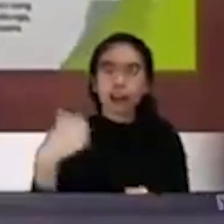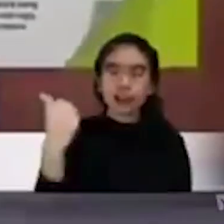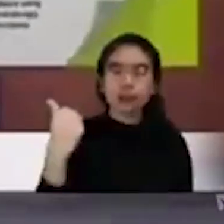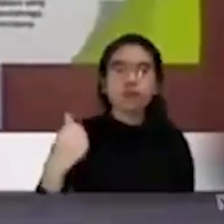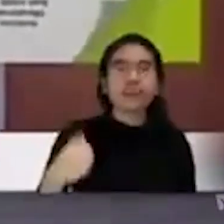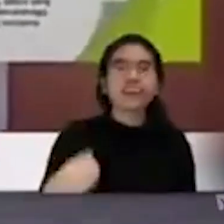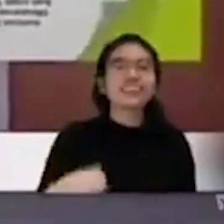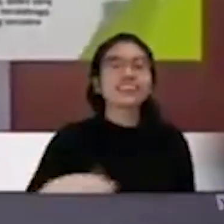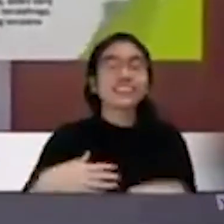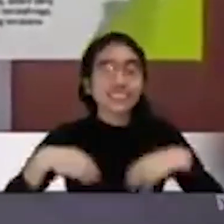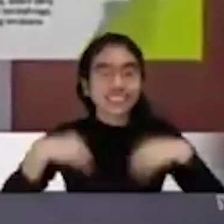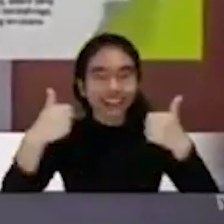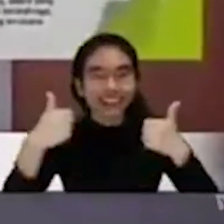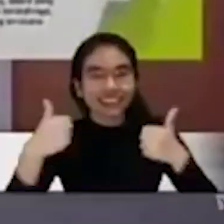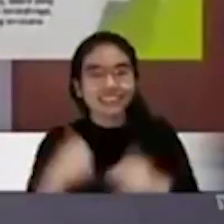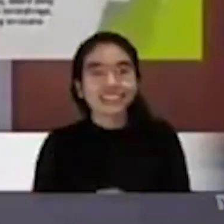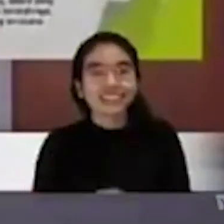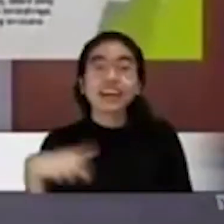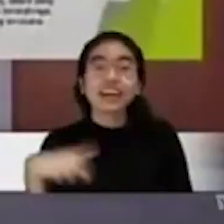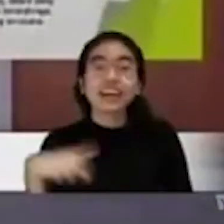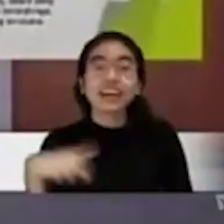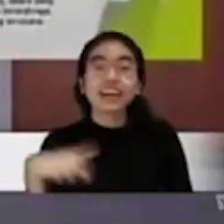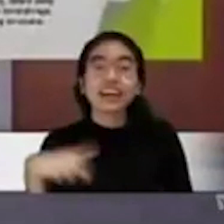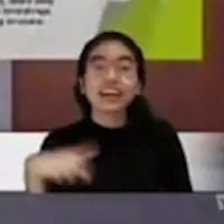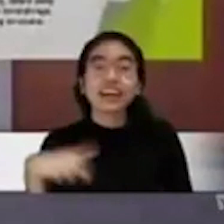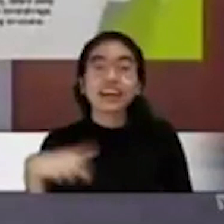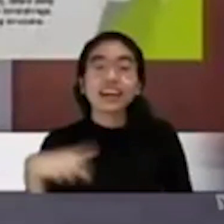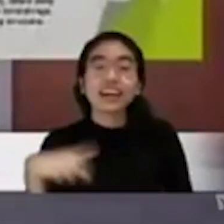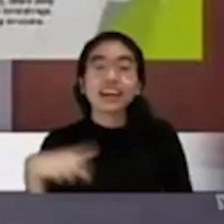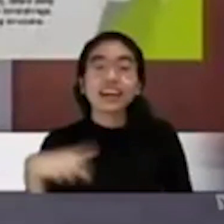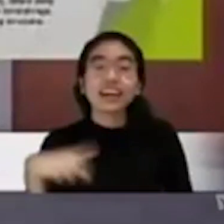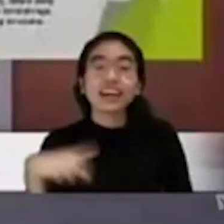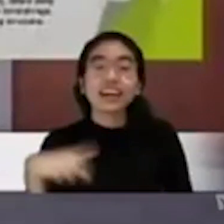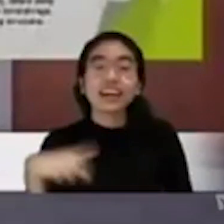Kita bangga dengan rumah sakit Advent kita. Rumah